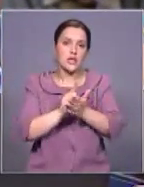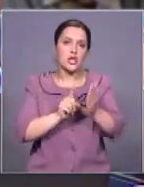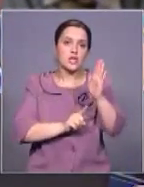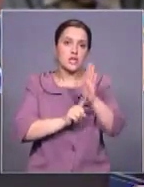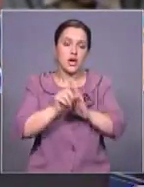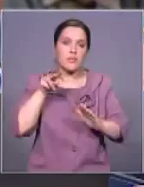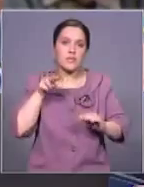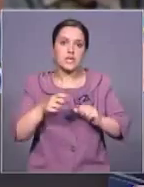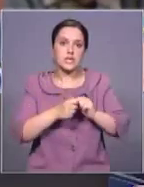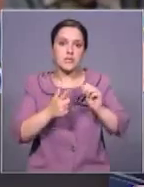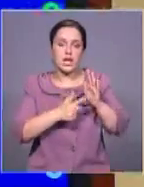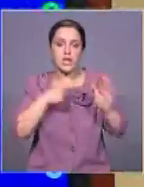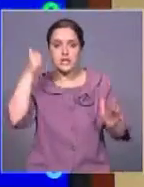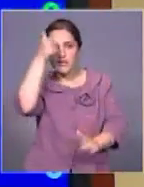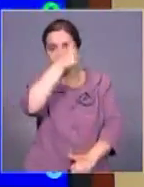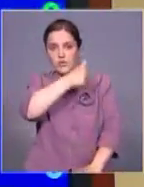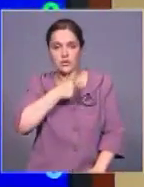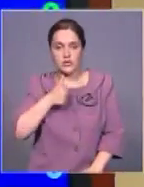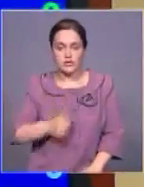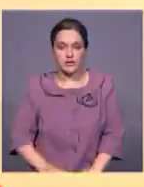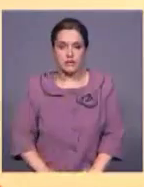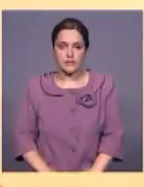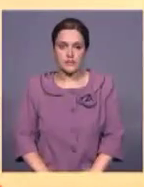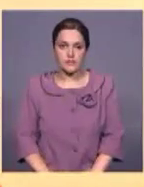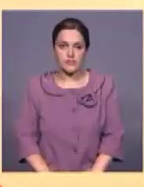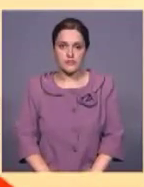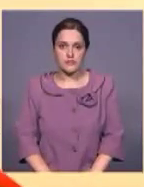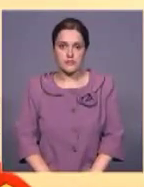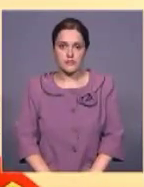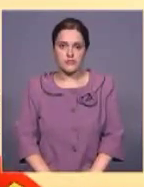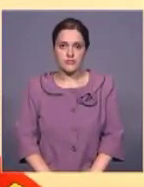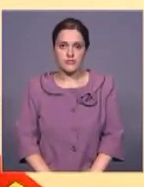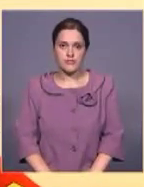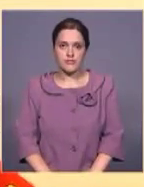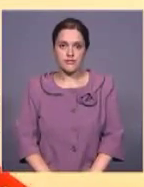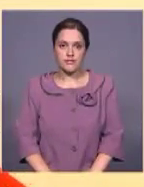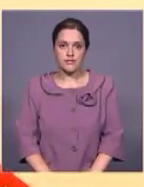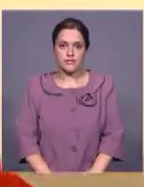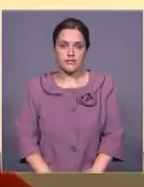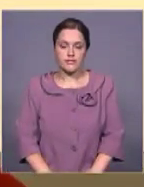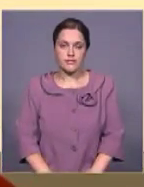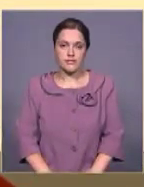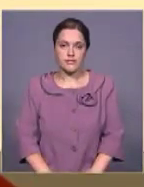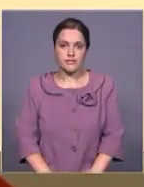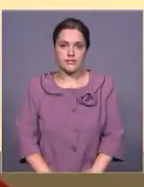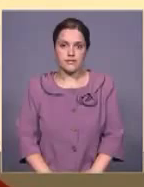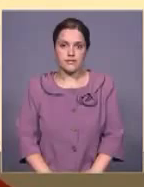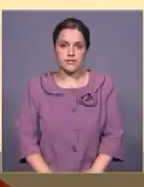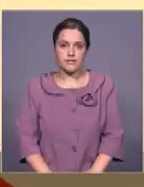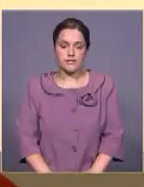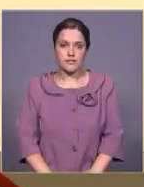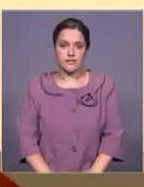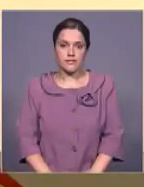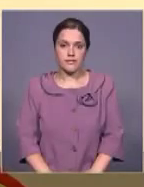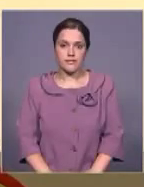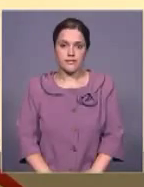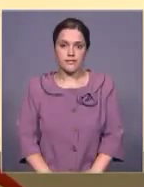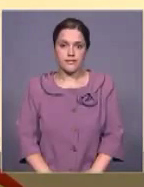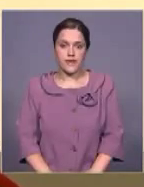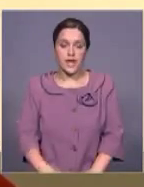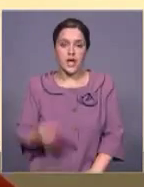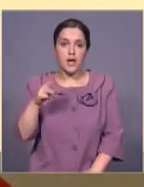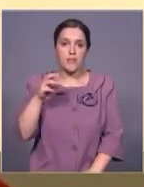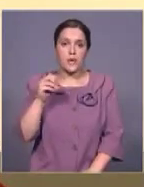в силу с 2017 года. Мне кажется, что громкие заявления господина